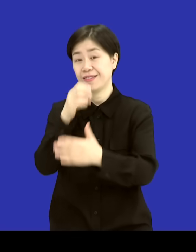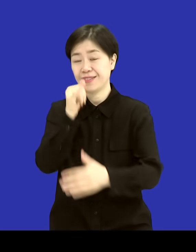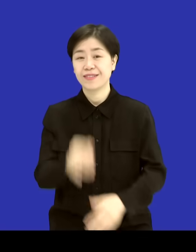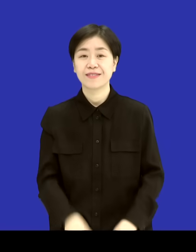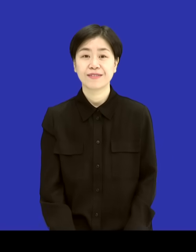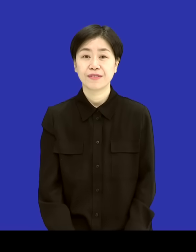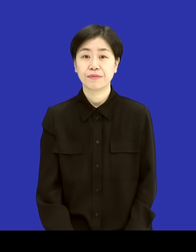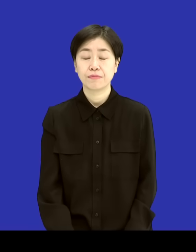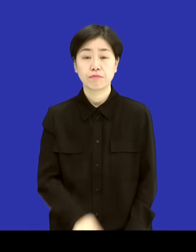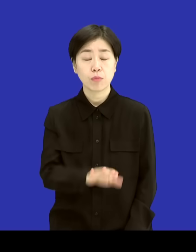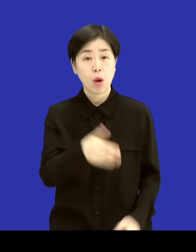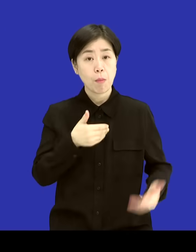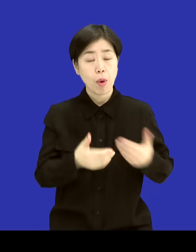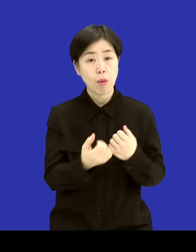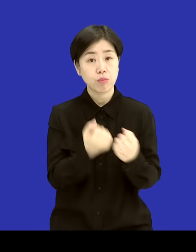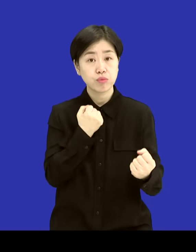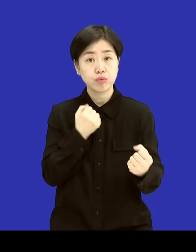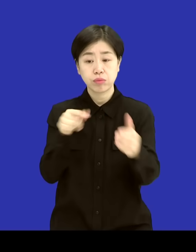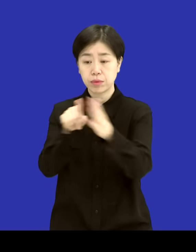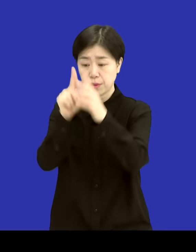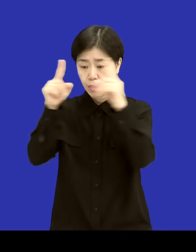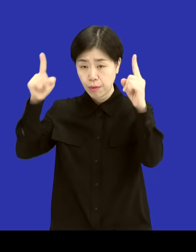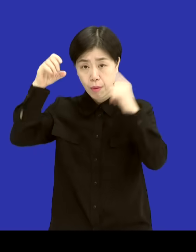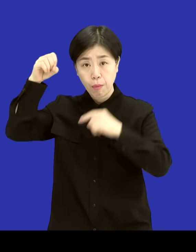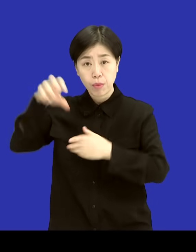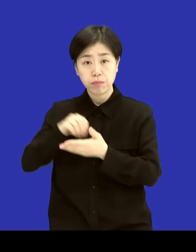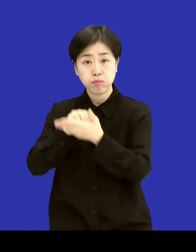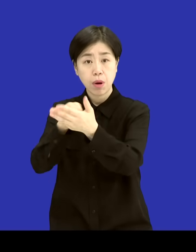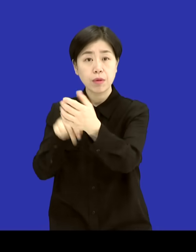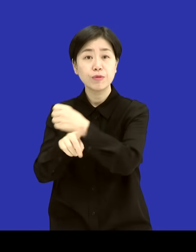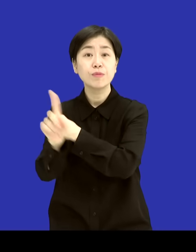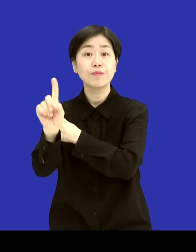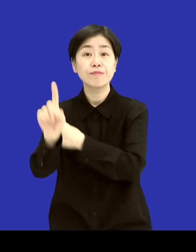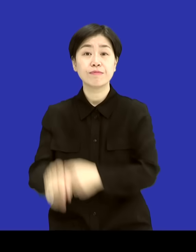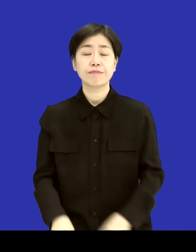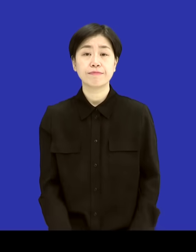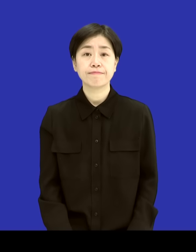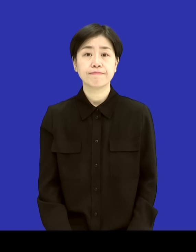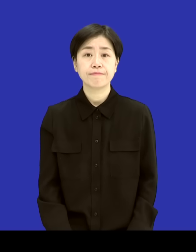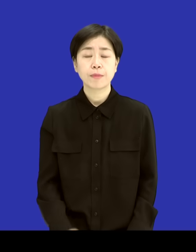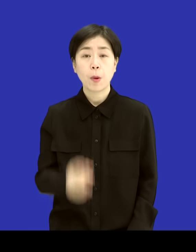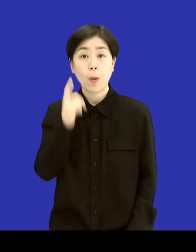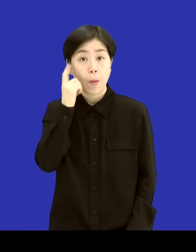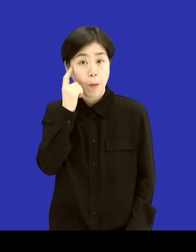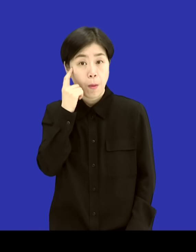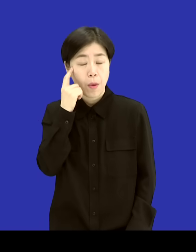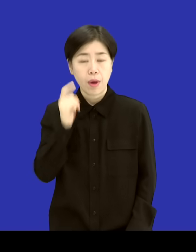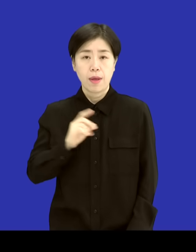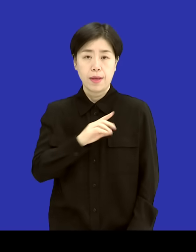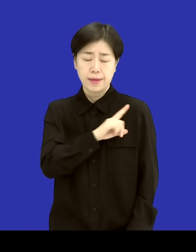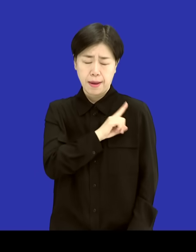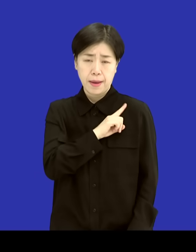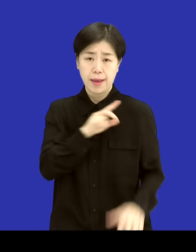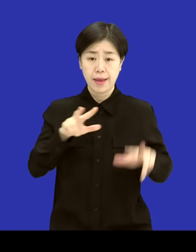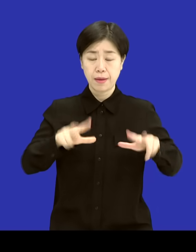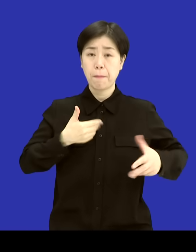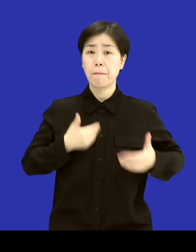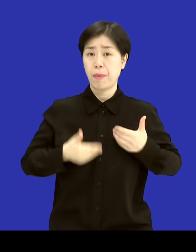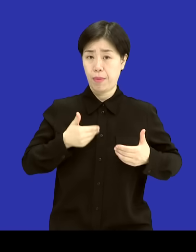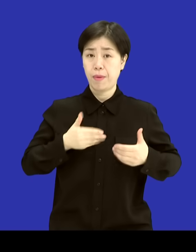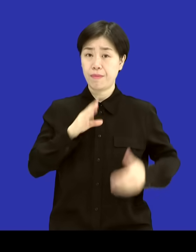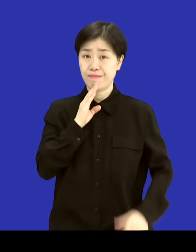신대원에 입학한 계기가 있었나요? 신대원에 입학한 계기는 네. 사실 이제 제일 좀 바쁘고 네. 어떻게 보면